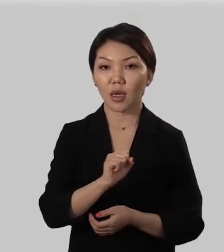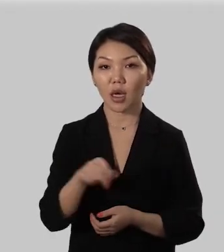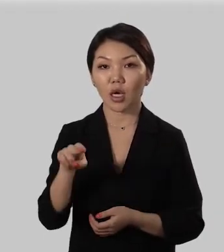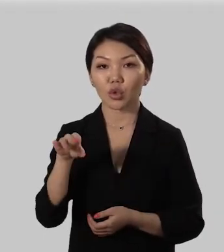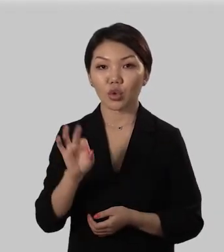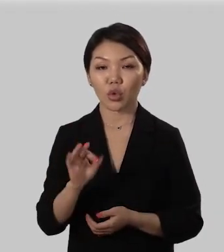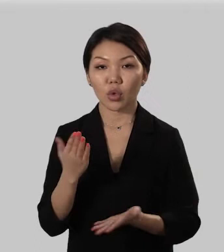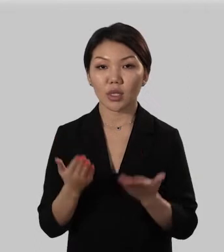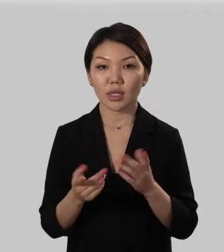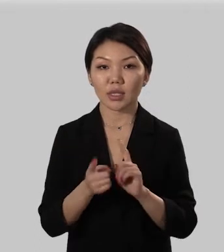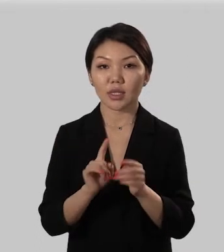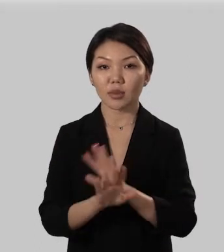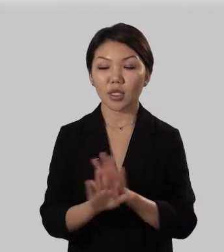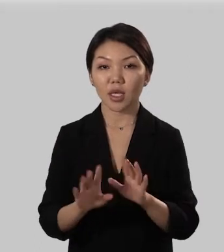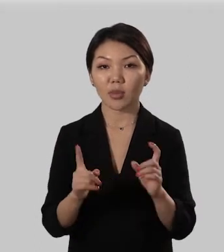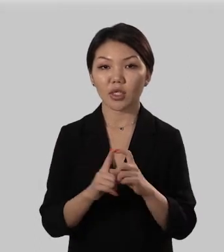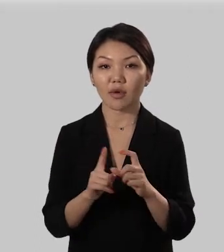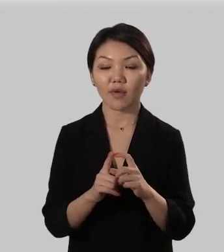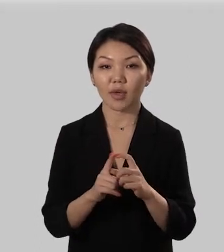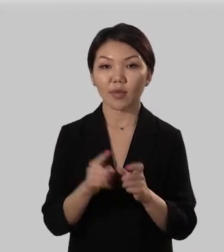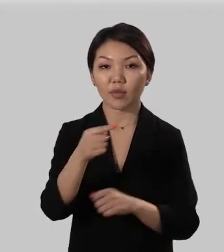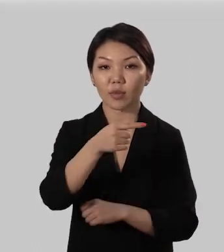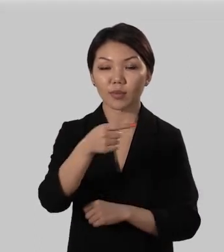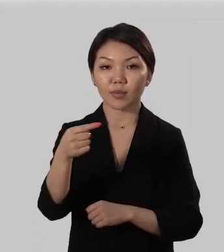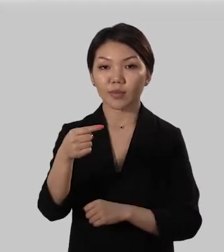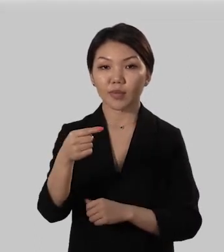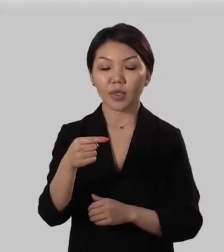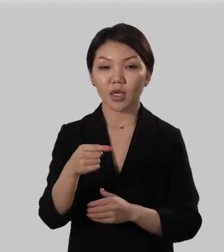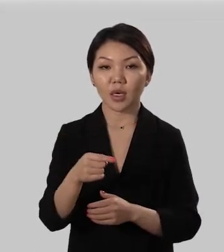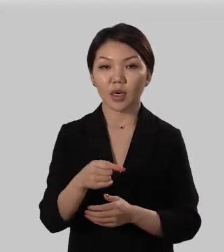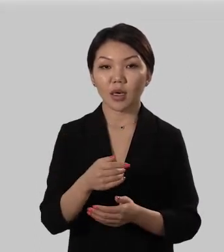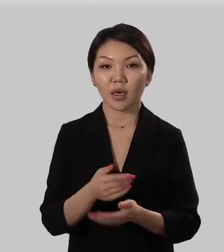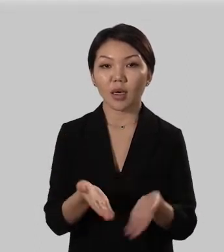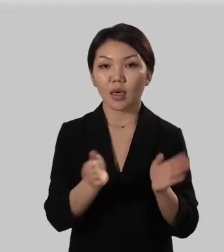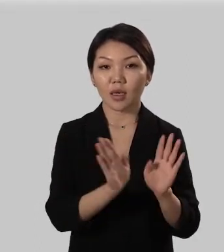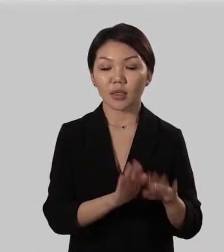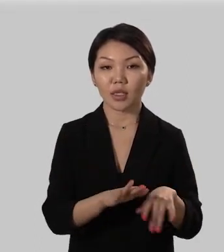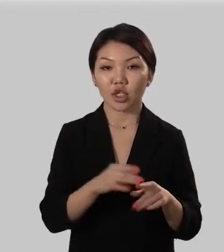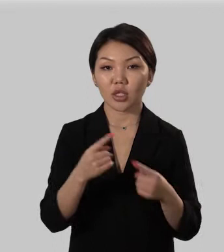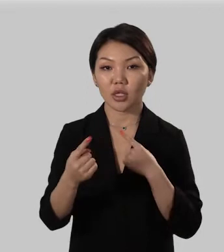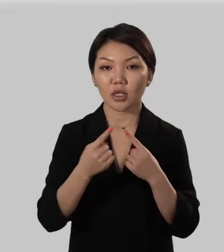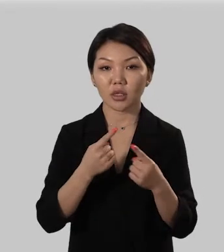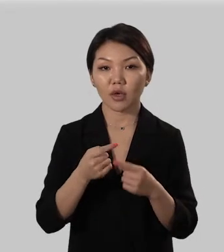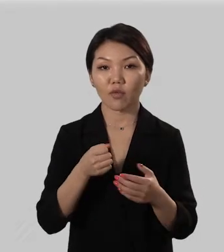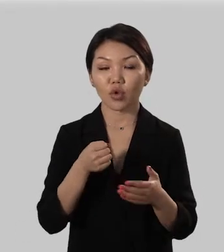в значении имен существительных отложить разговор до завтра